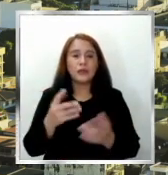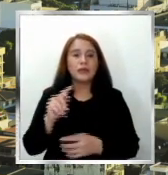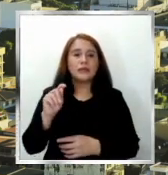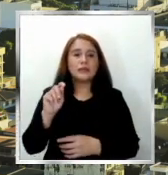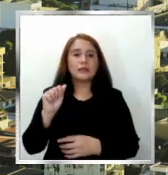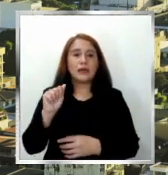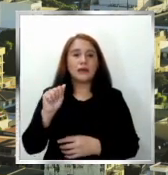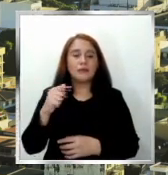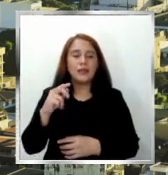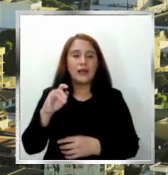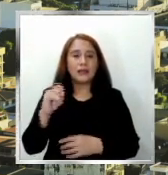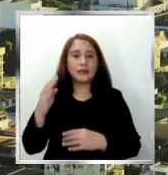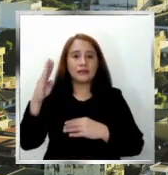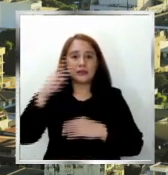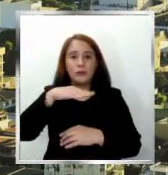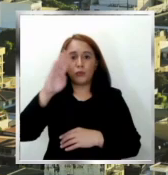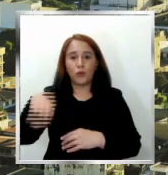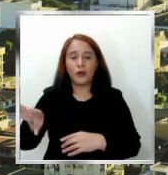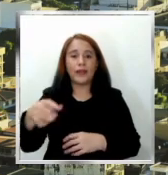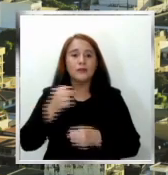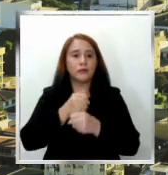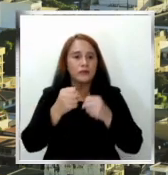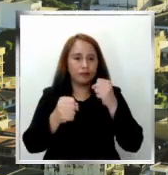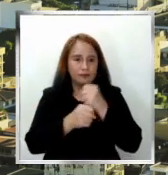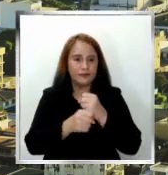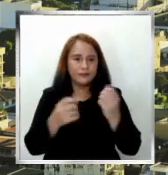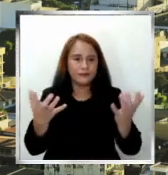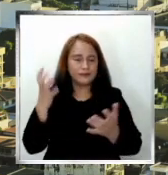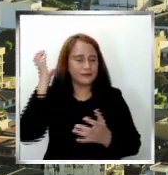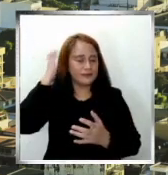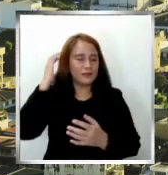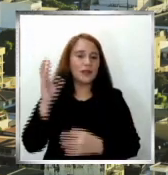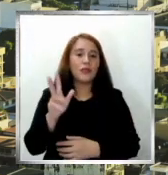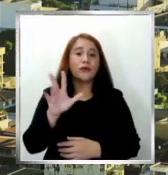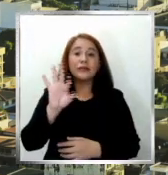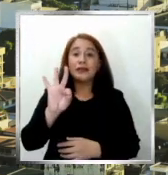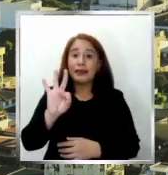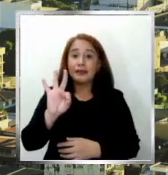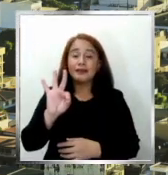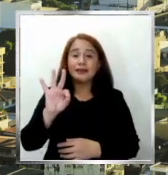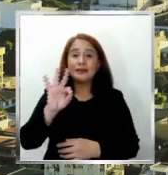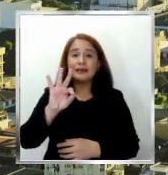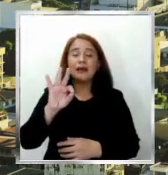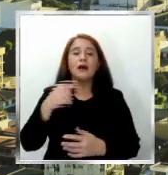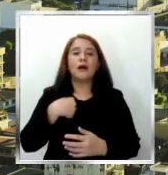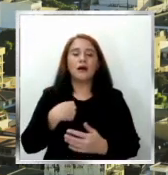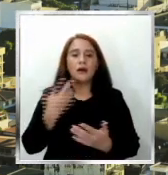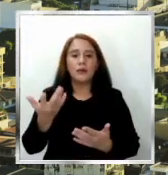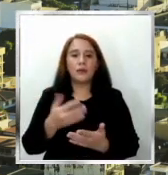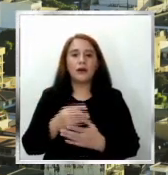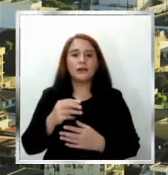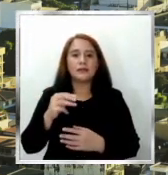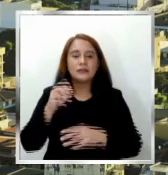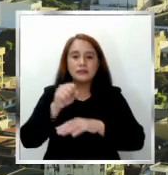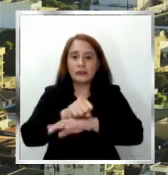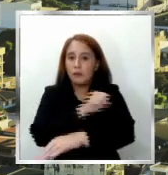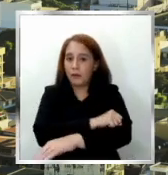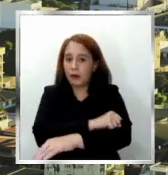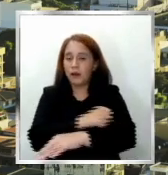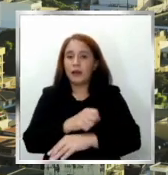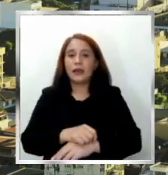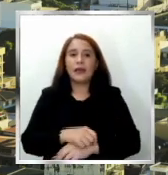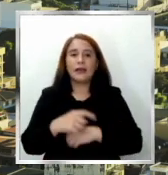at Cotabato sa Maguindanao. 39 degrees Celsius naman po dyan sa Catbalogan Summer at Zamboanga City sa Zamboanga del